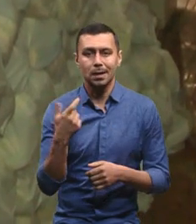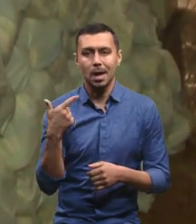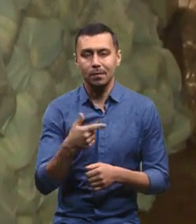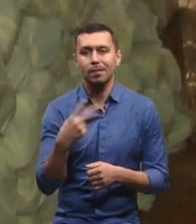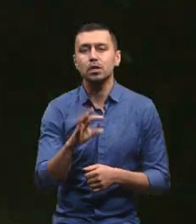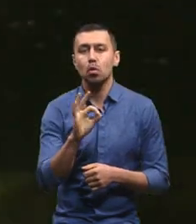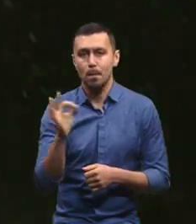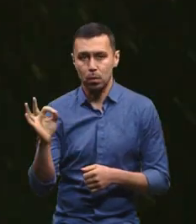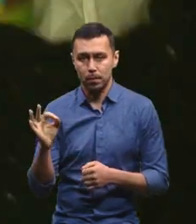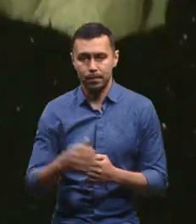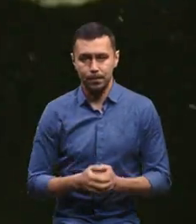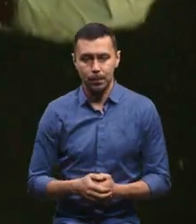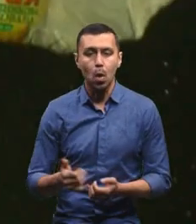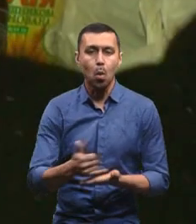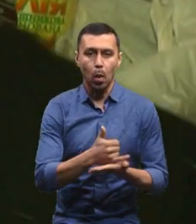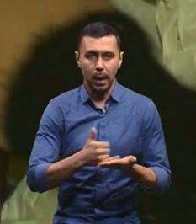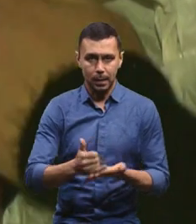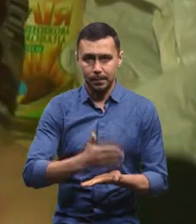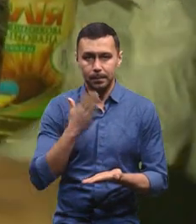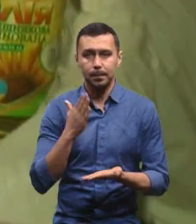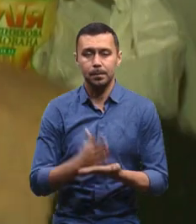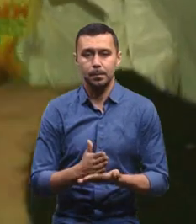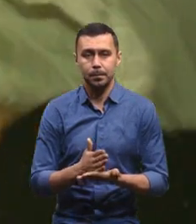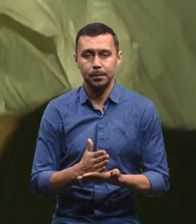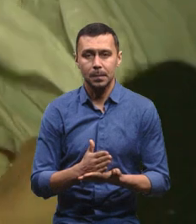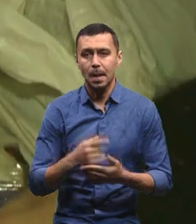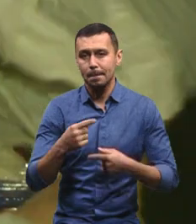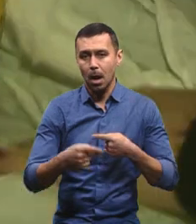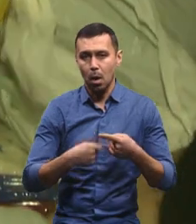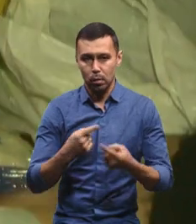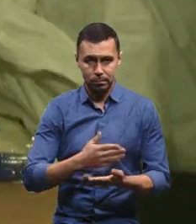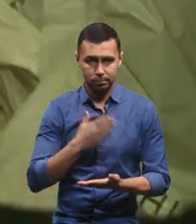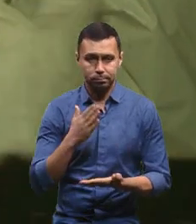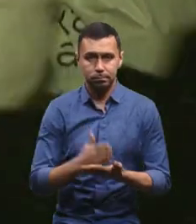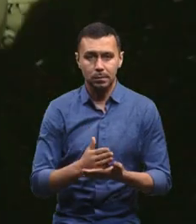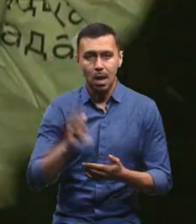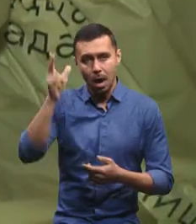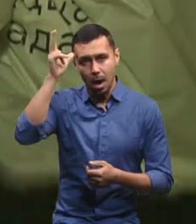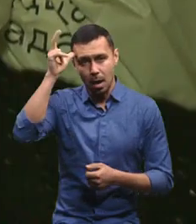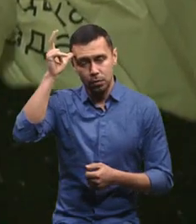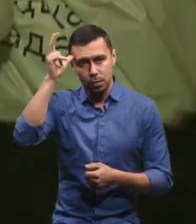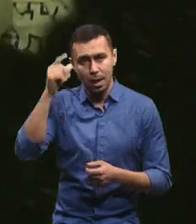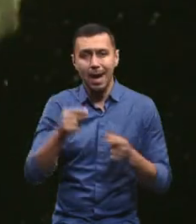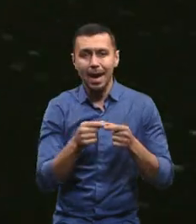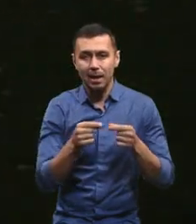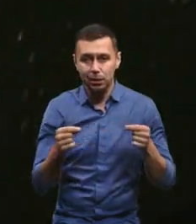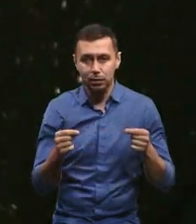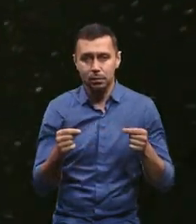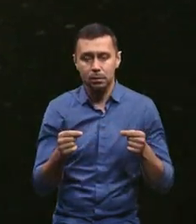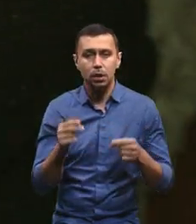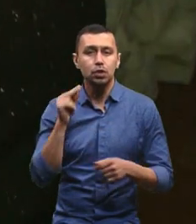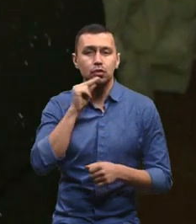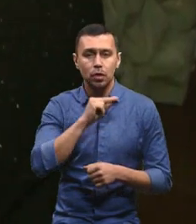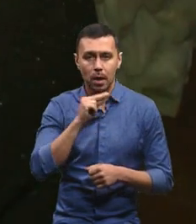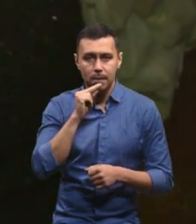20 копійок Лія макаронні вироби гречка рис чай